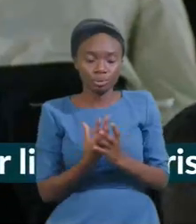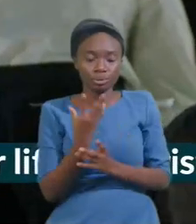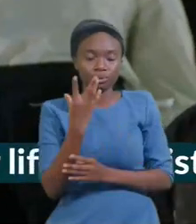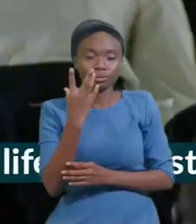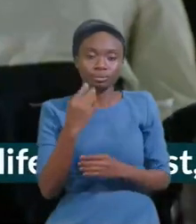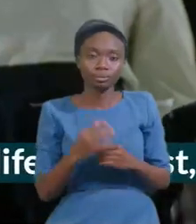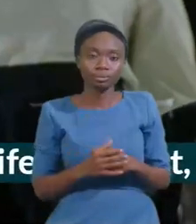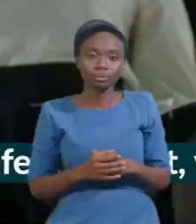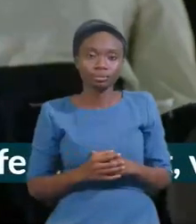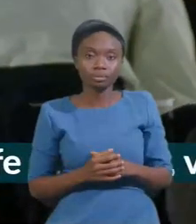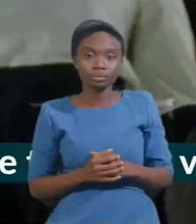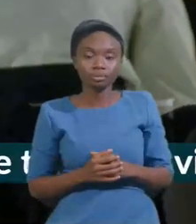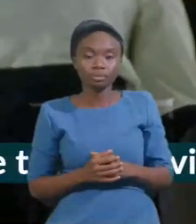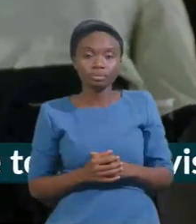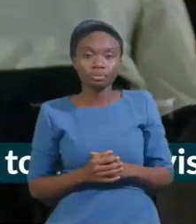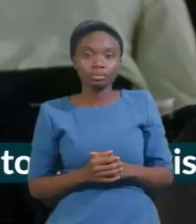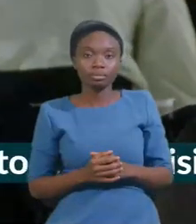grandir.